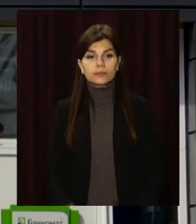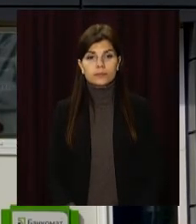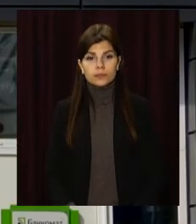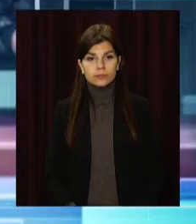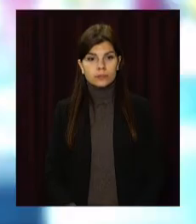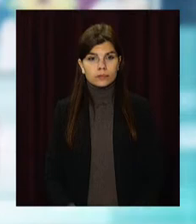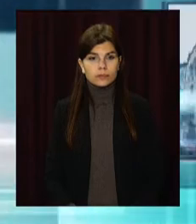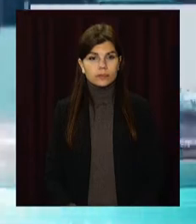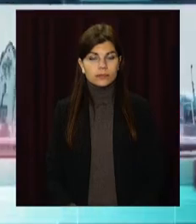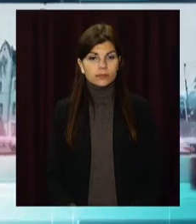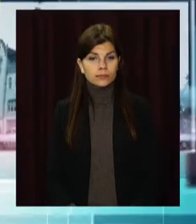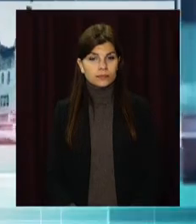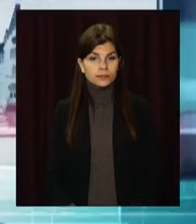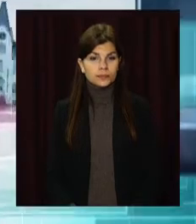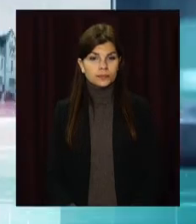«Відкритий».